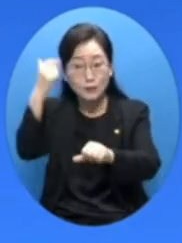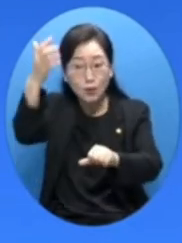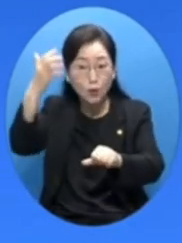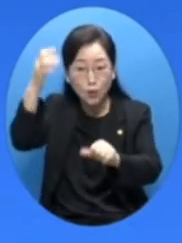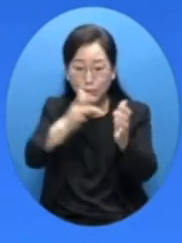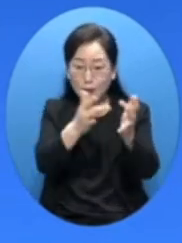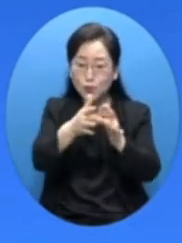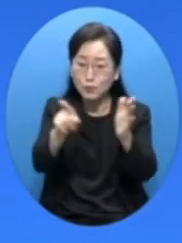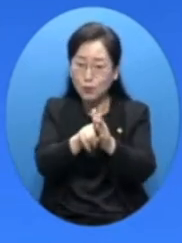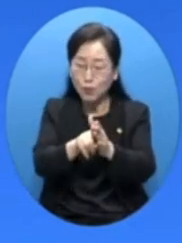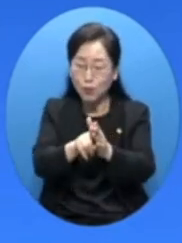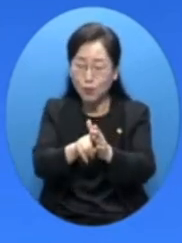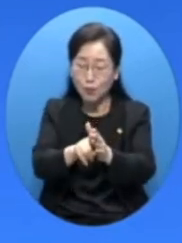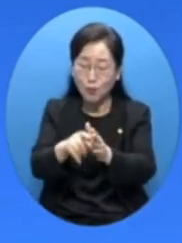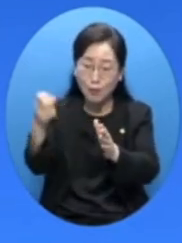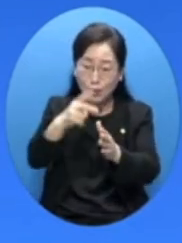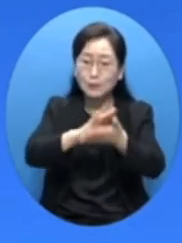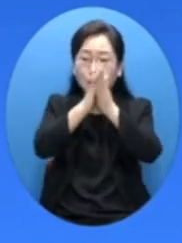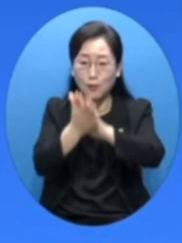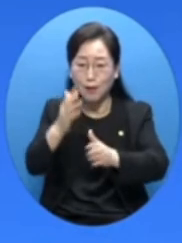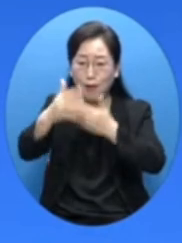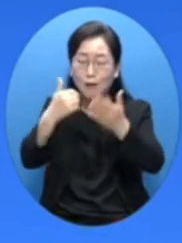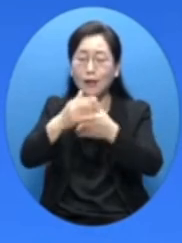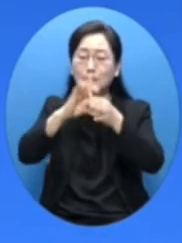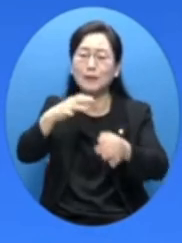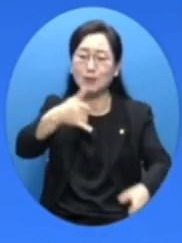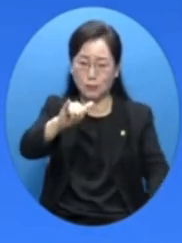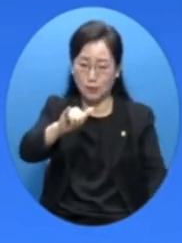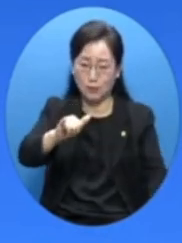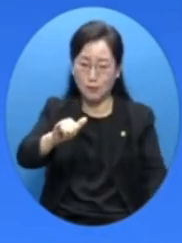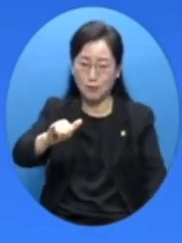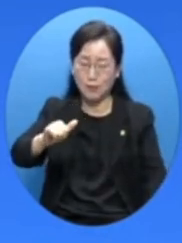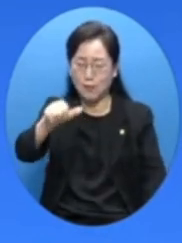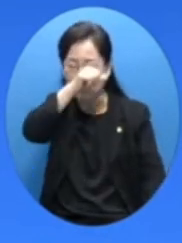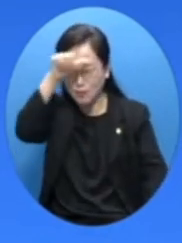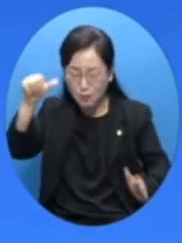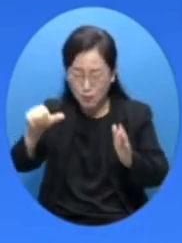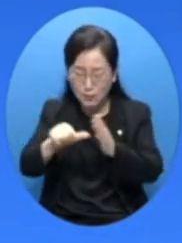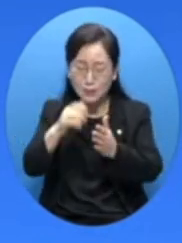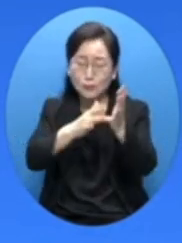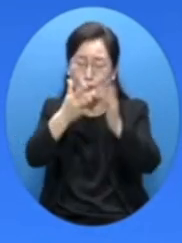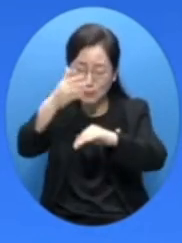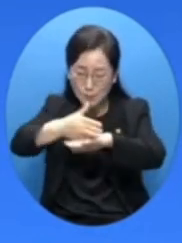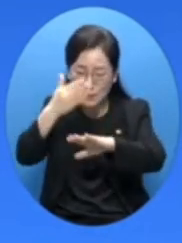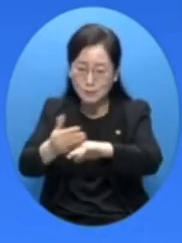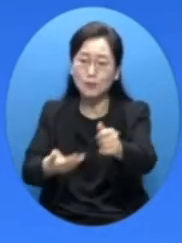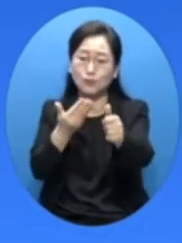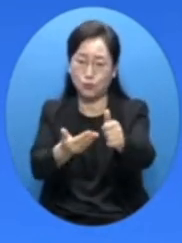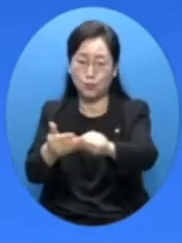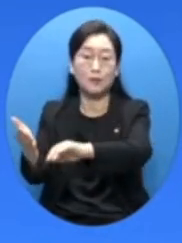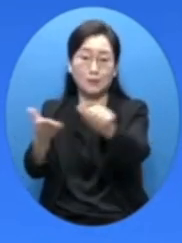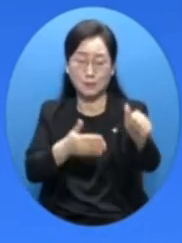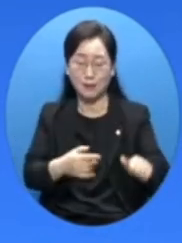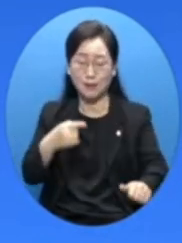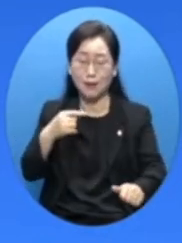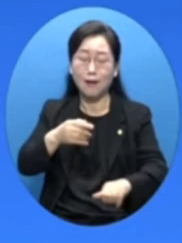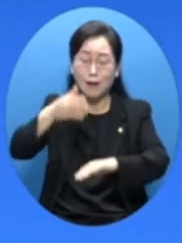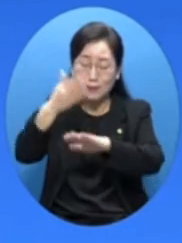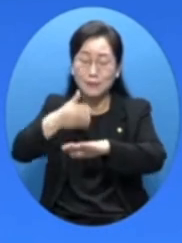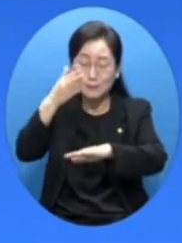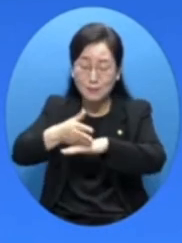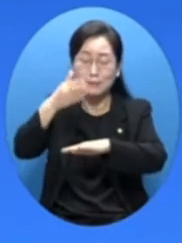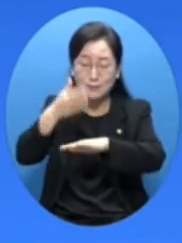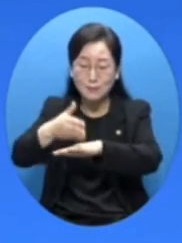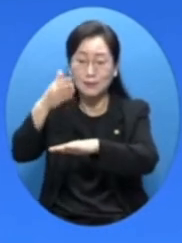거듭난 하나님의 자녀가 되었으니 우리는 한평생 감사의 삶을 살아야 될 것입니다. 입만 열면 감사합니다,